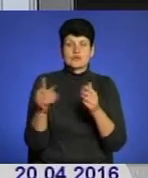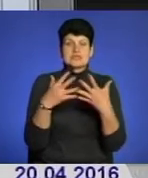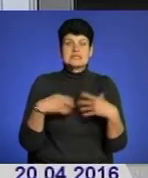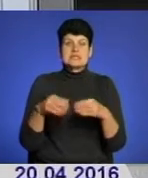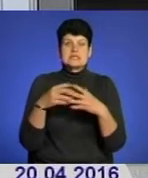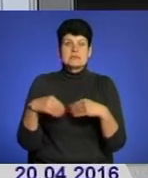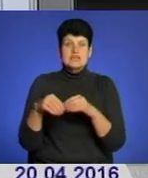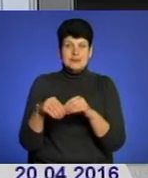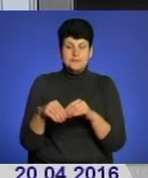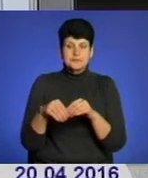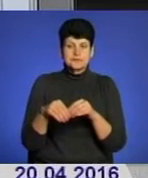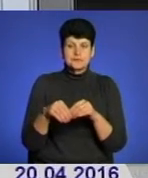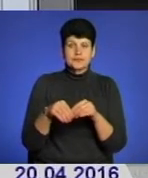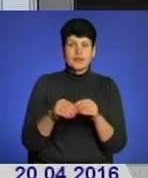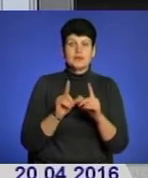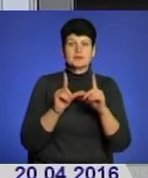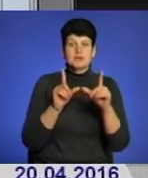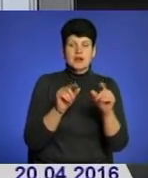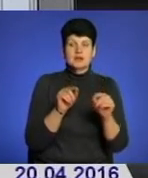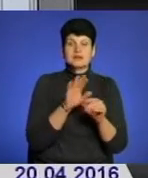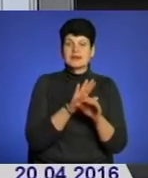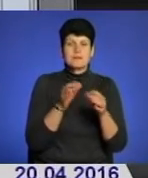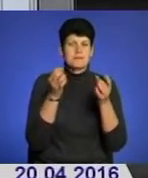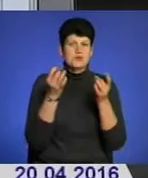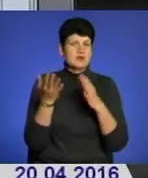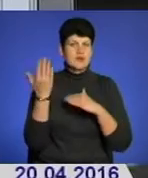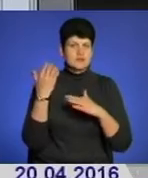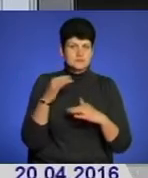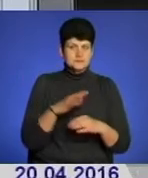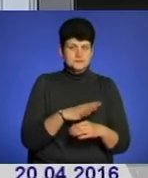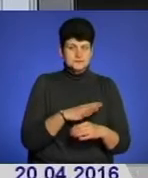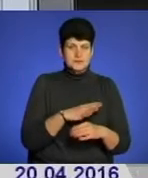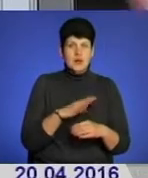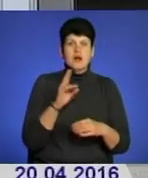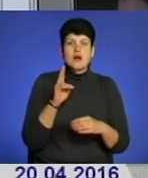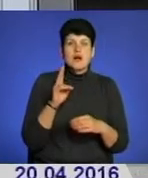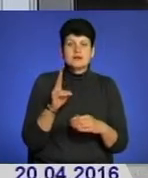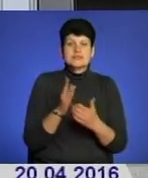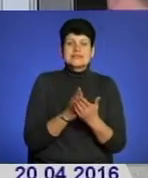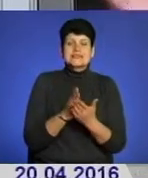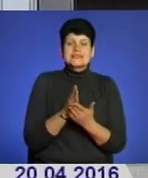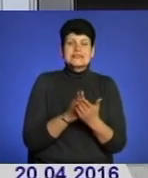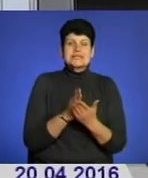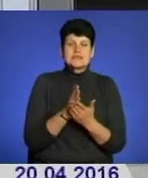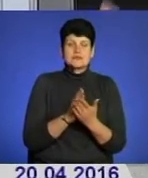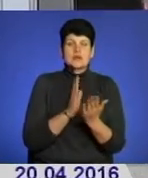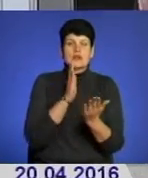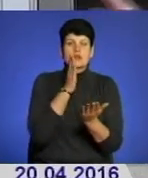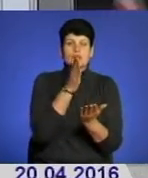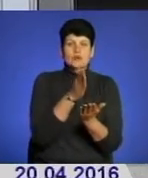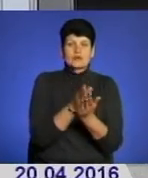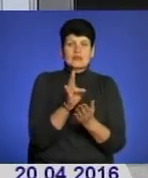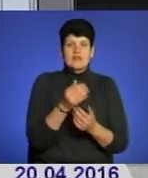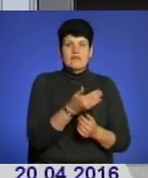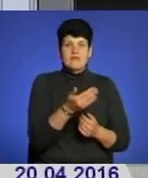и доходит до людей не так, как это было до этого, а как сервис, который ориентируется на